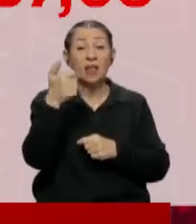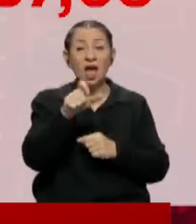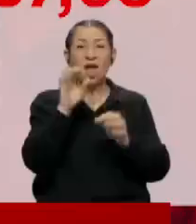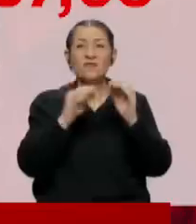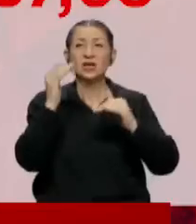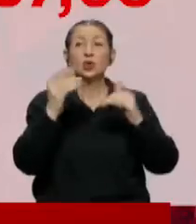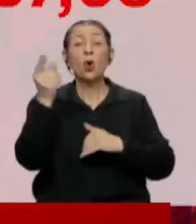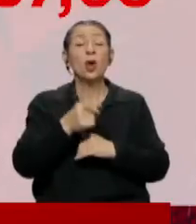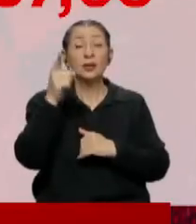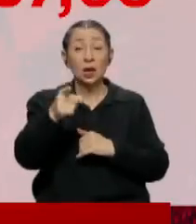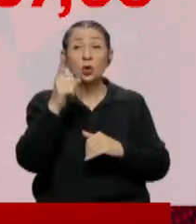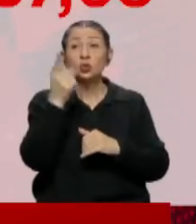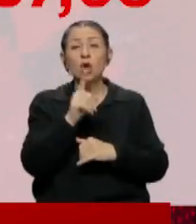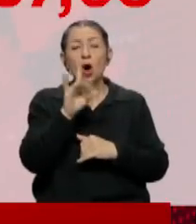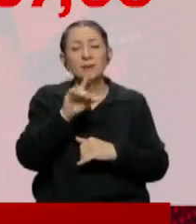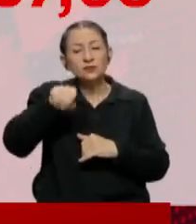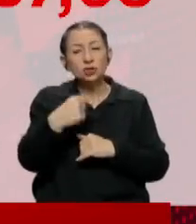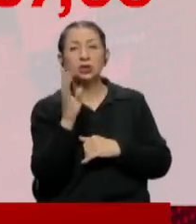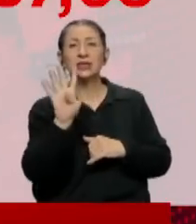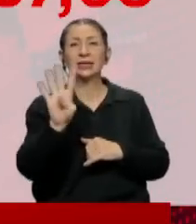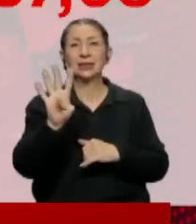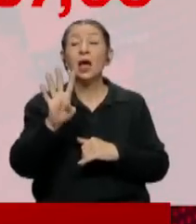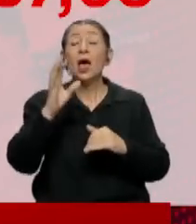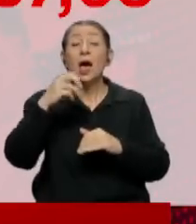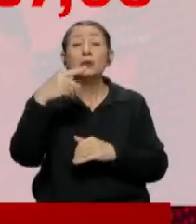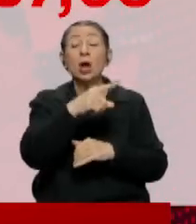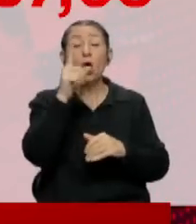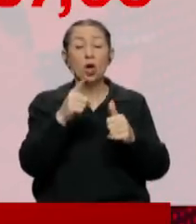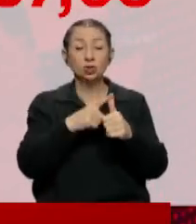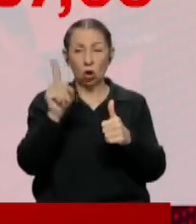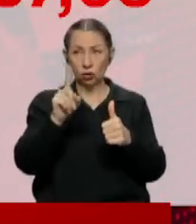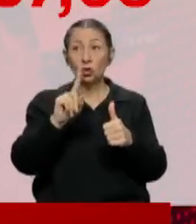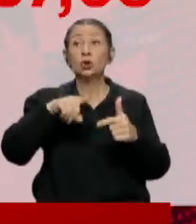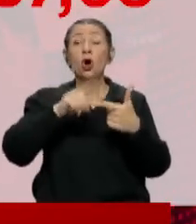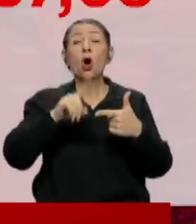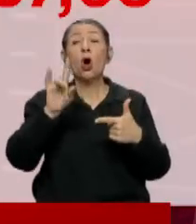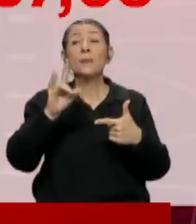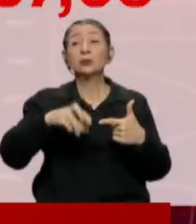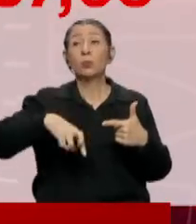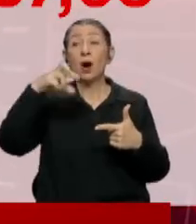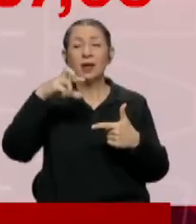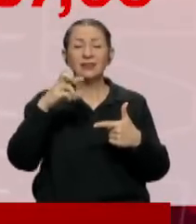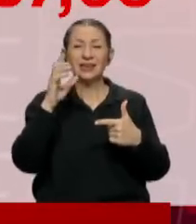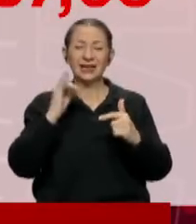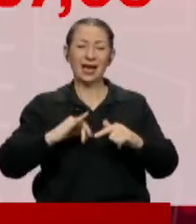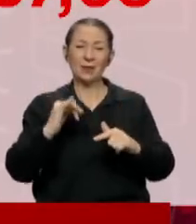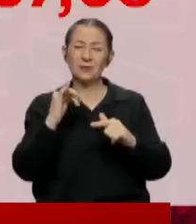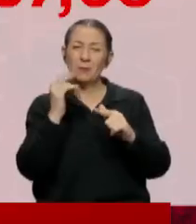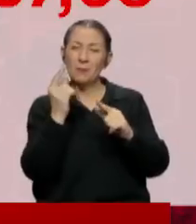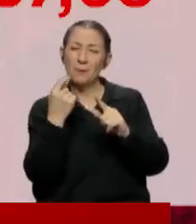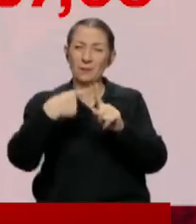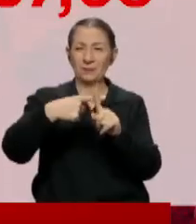ayının enflasyon oranı %15,40'tı Erdoğan önce 10 sonra 15 puana yakın refah Payı ekledi